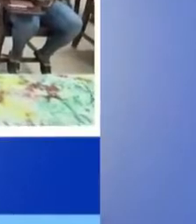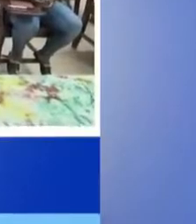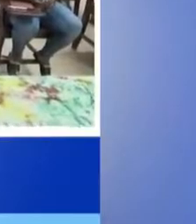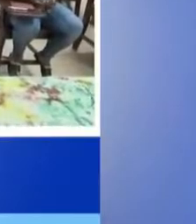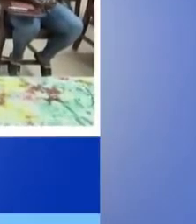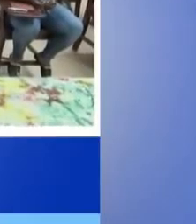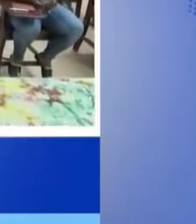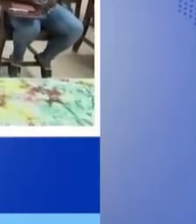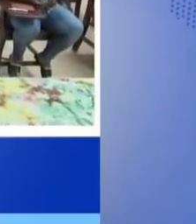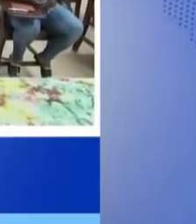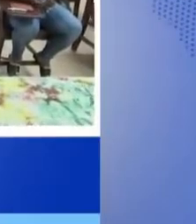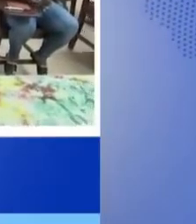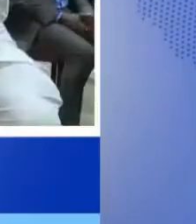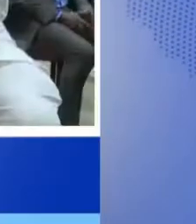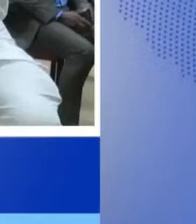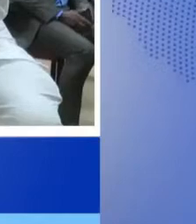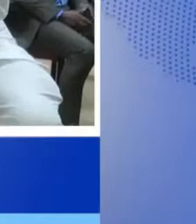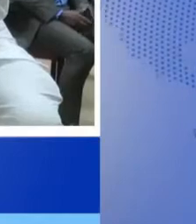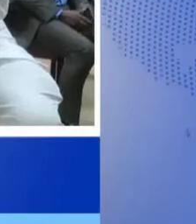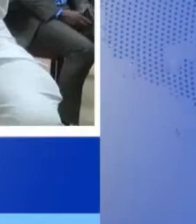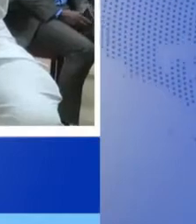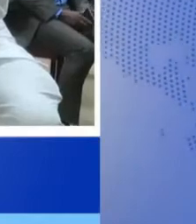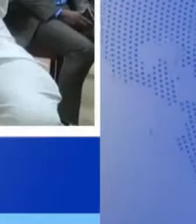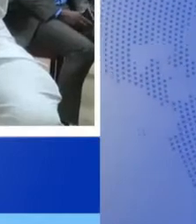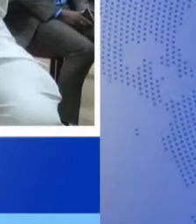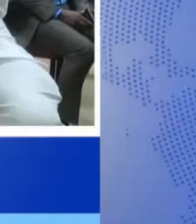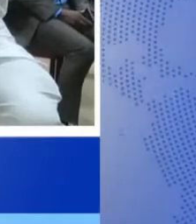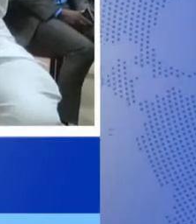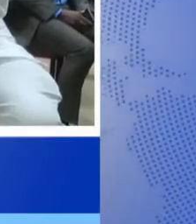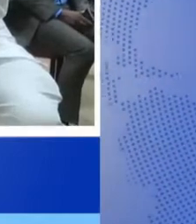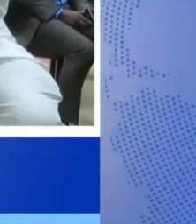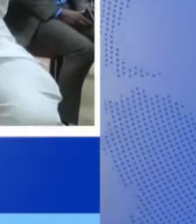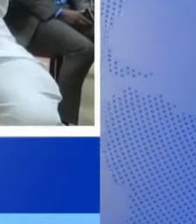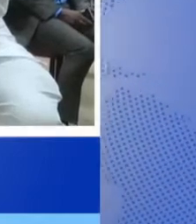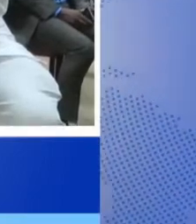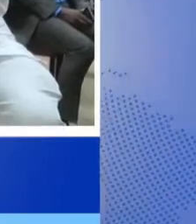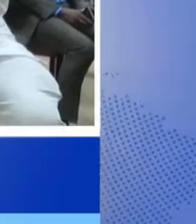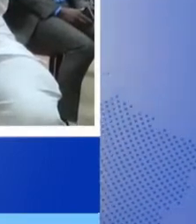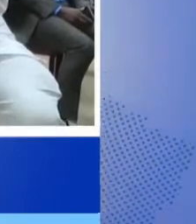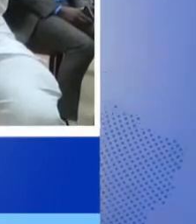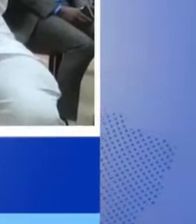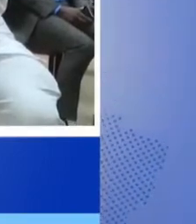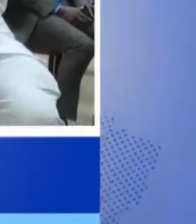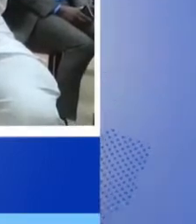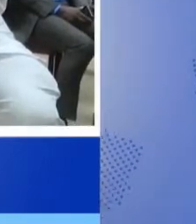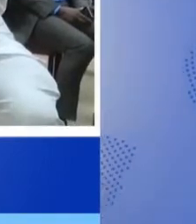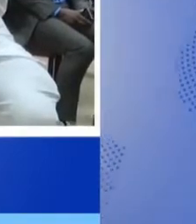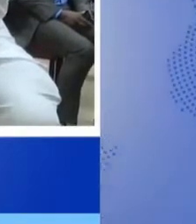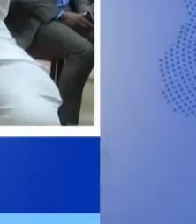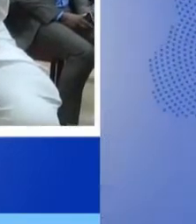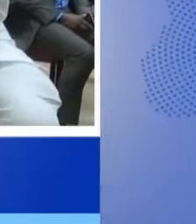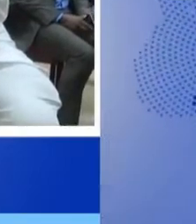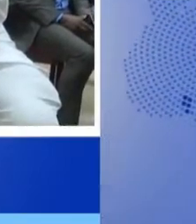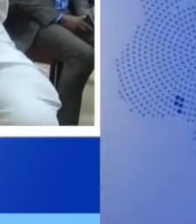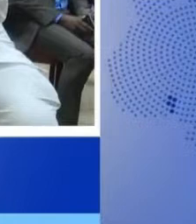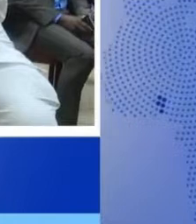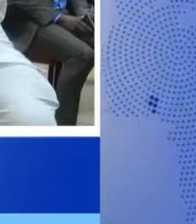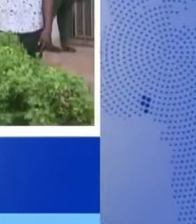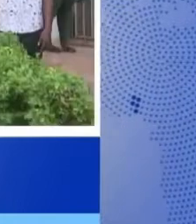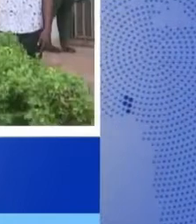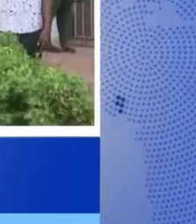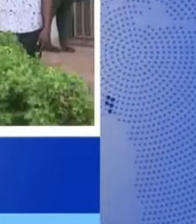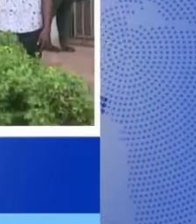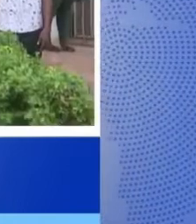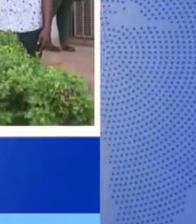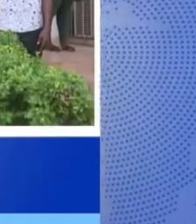Bonsoir à tous. Dans l'actualité ce soir, garantit l'accès sécurisé et le contrôle par les communautés de la terre et l'eau. La convergence globale des luttes pour